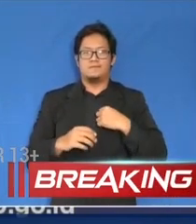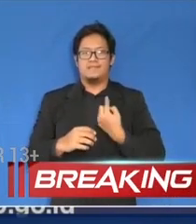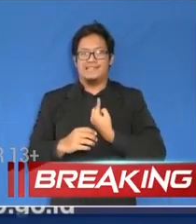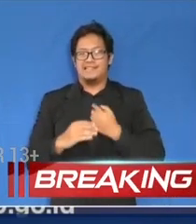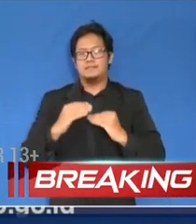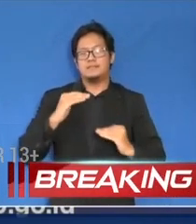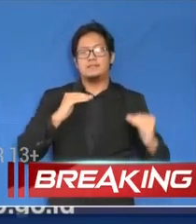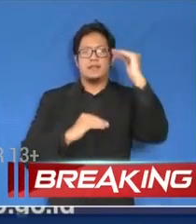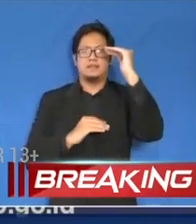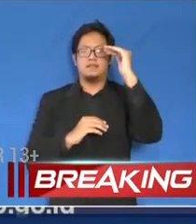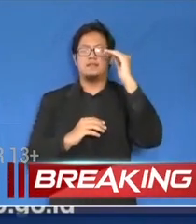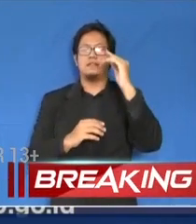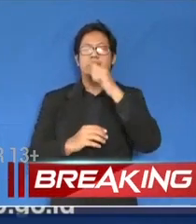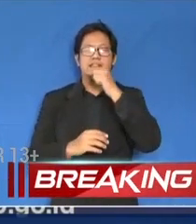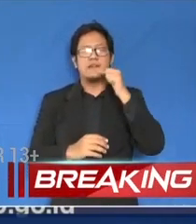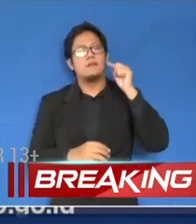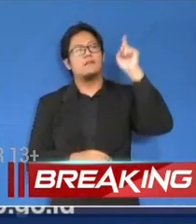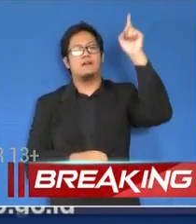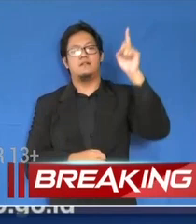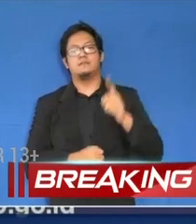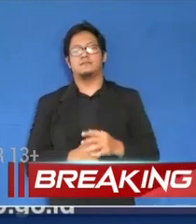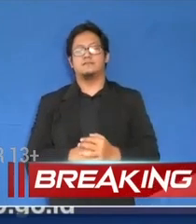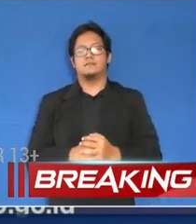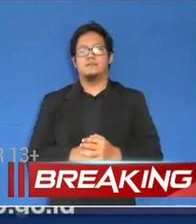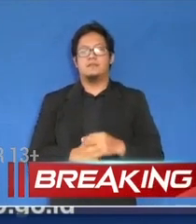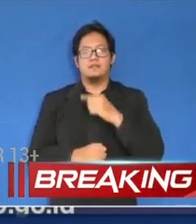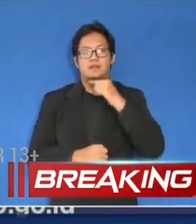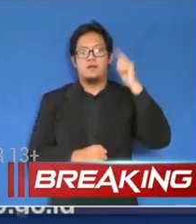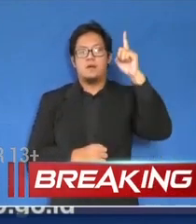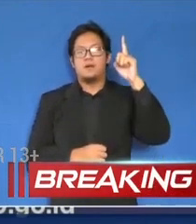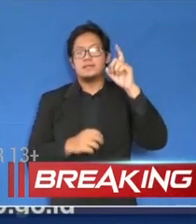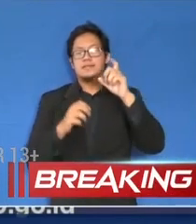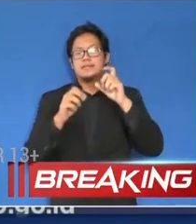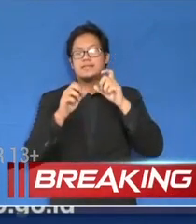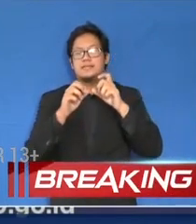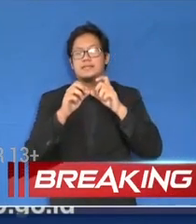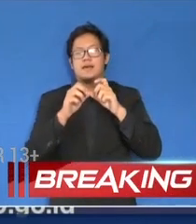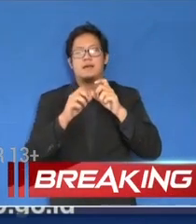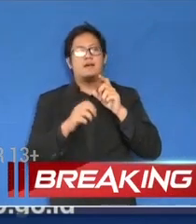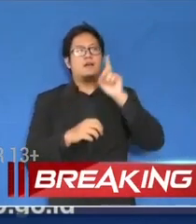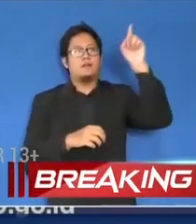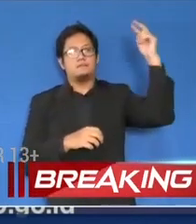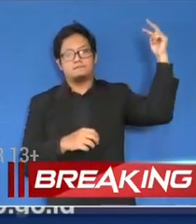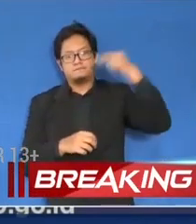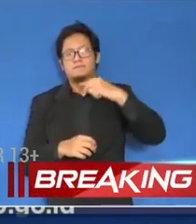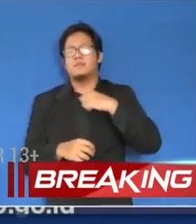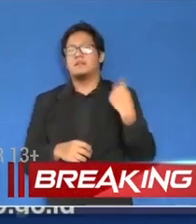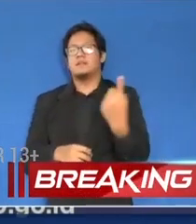Allah akan menaikkan kelas spiritual kita, martabat spiritual kita di mata Allah Subhanahu wa Ta'ala. Para